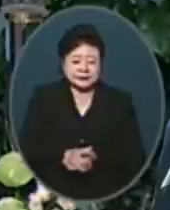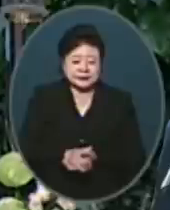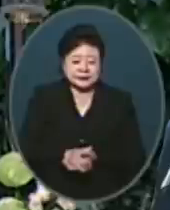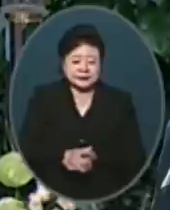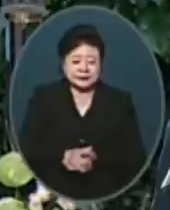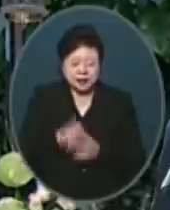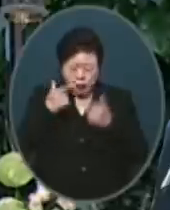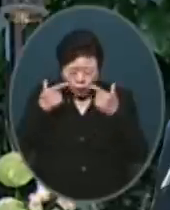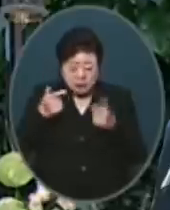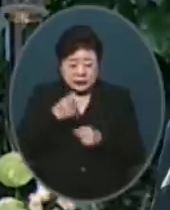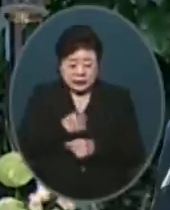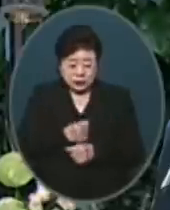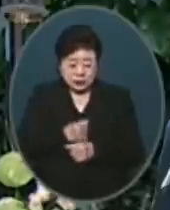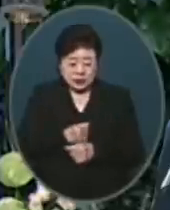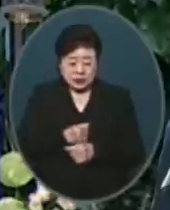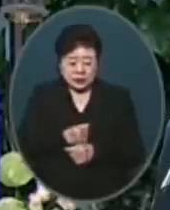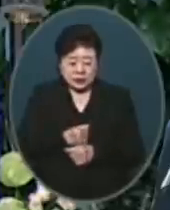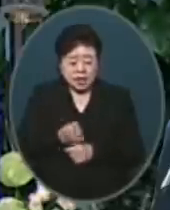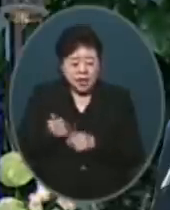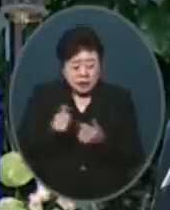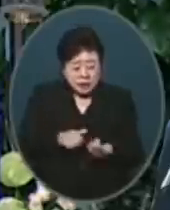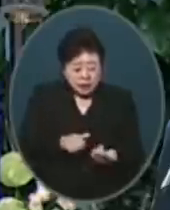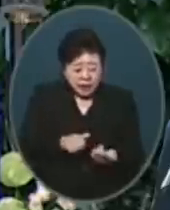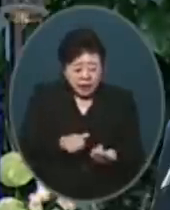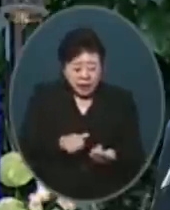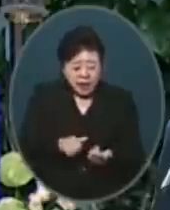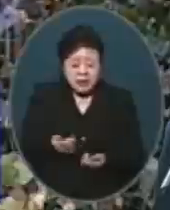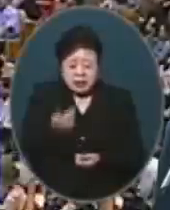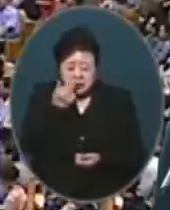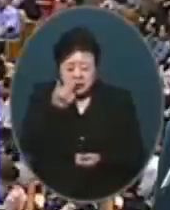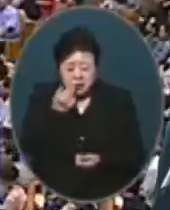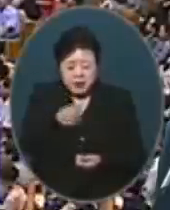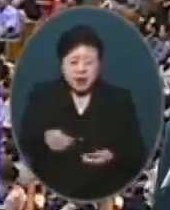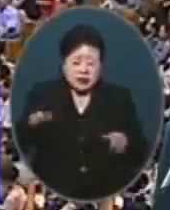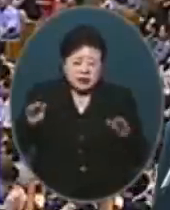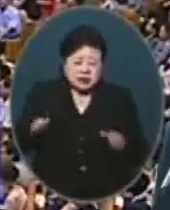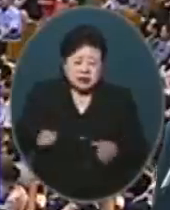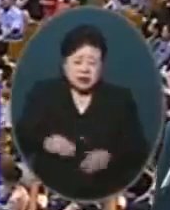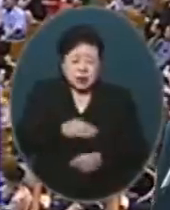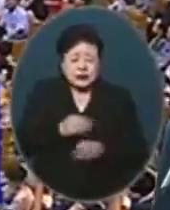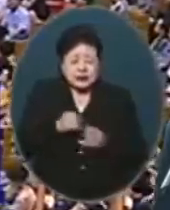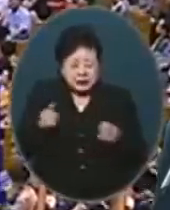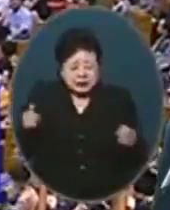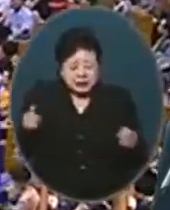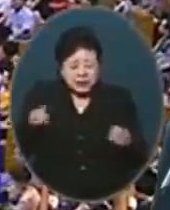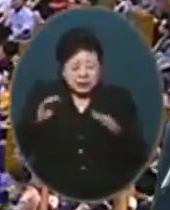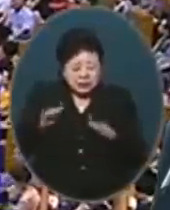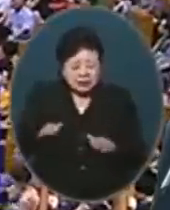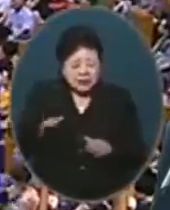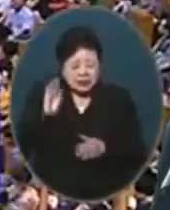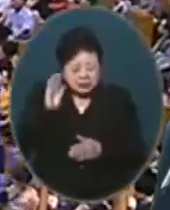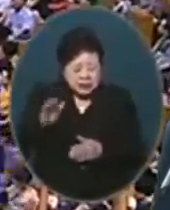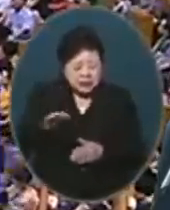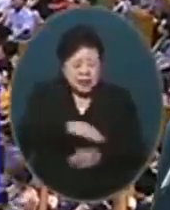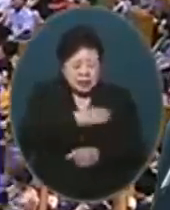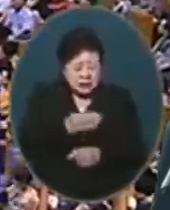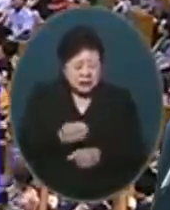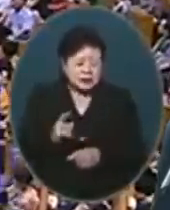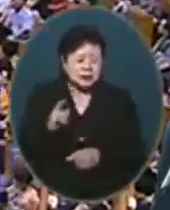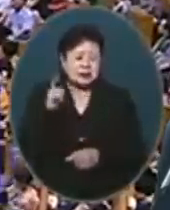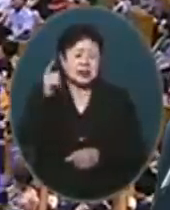내가 확신하노니 사망이나 생명이나 천사들이나 권세자들이나 현재일이나